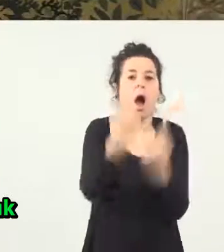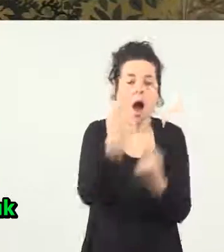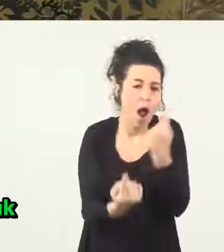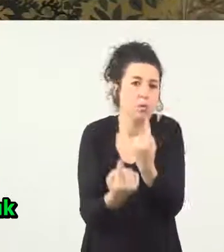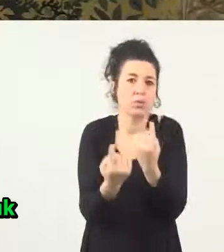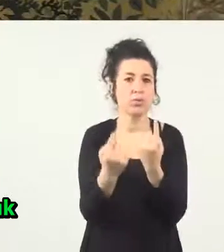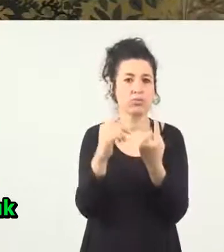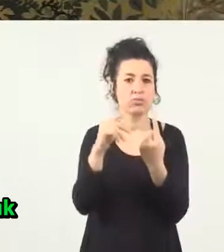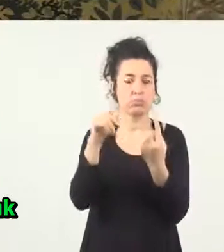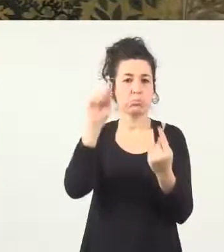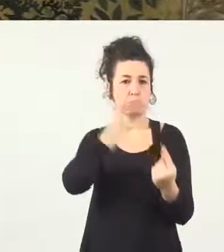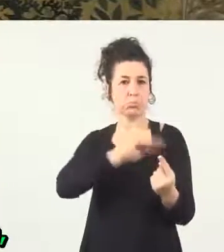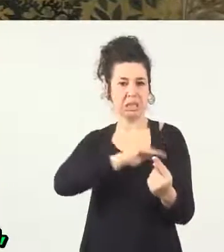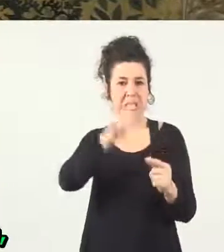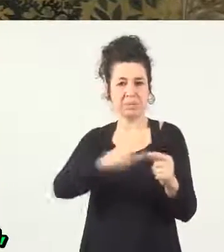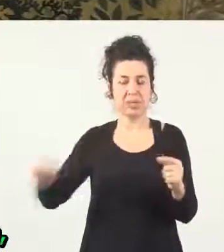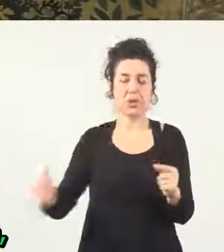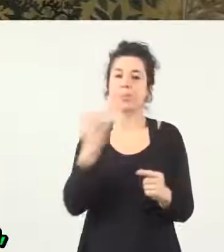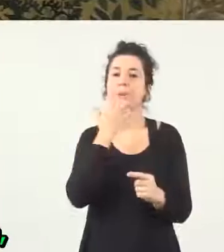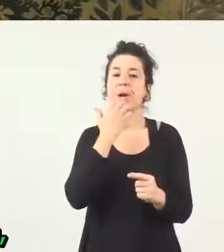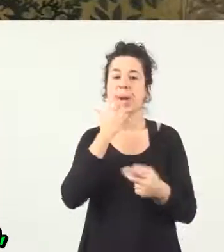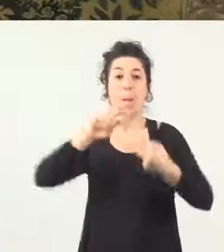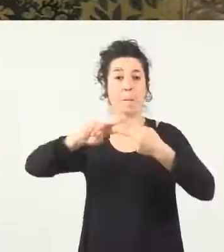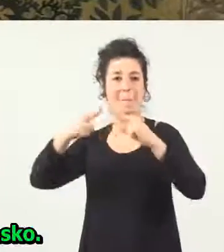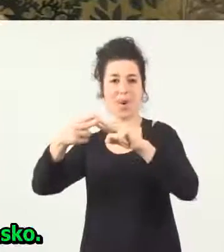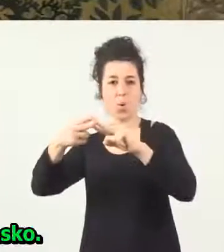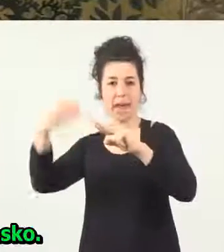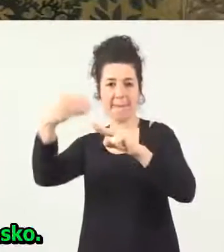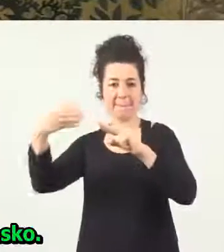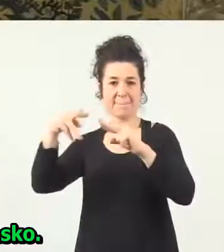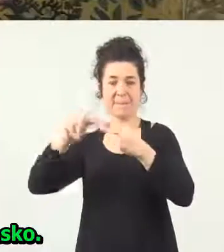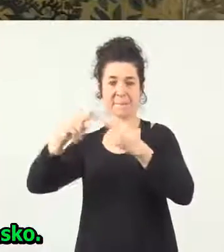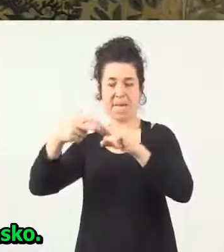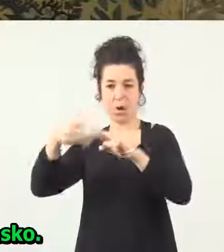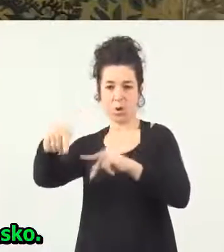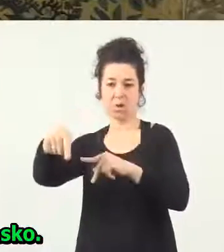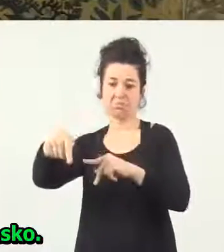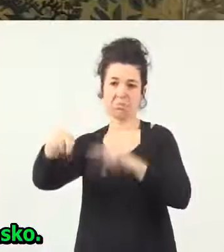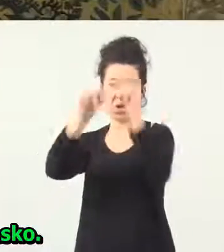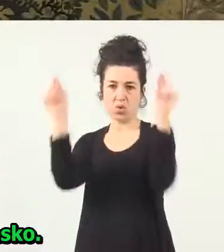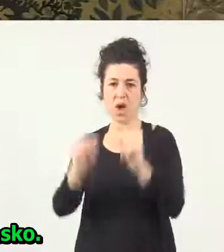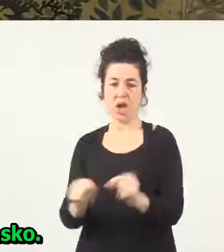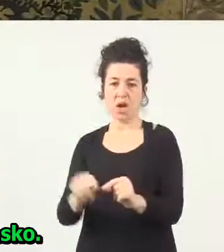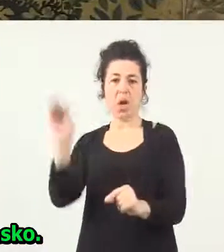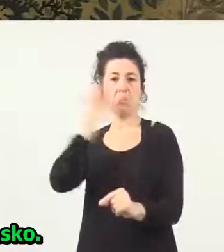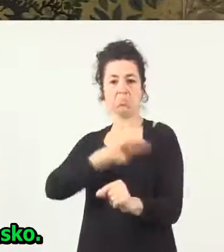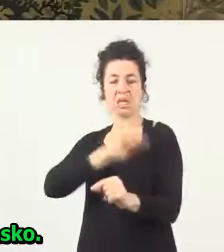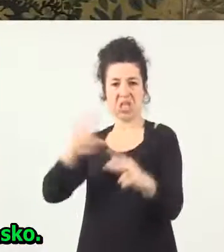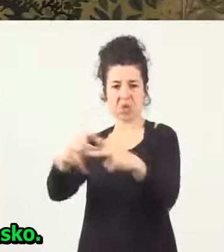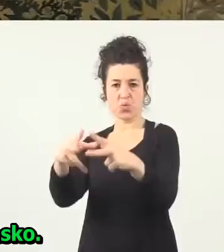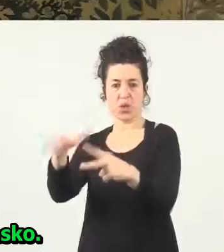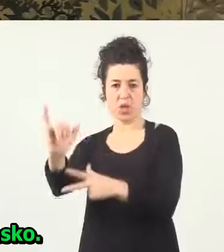batzuk jende askorekin oraindik ere, ba, bilgune feminista bat hartzen baduzu, ba, bilgune feministak Euskal Herri mailan baditu bazkide asko,